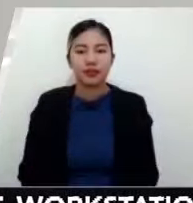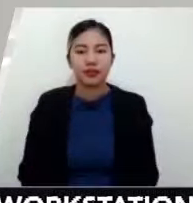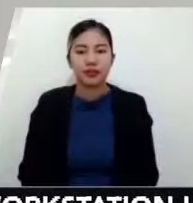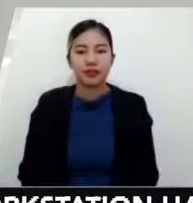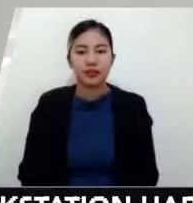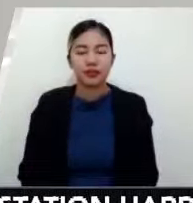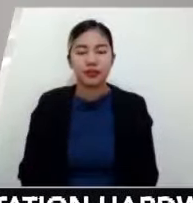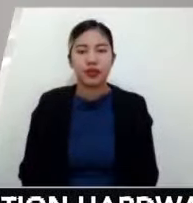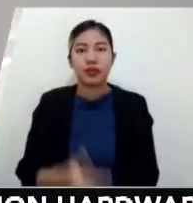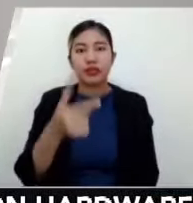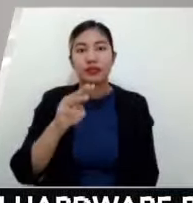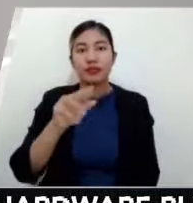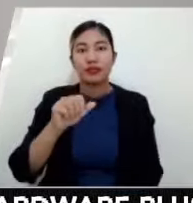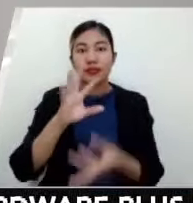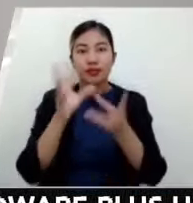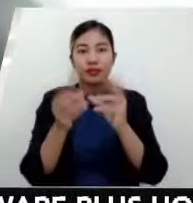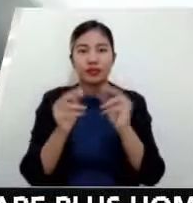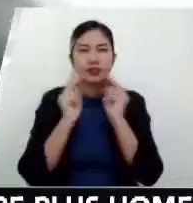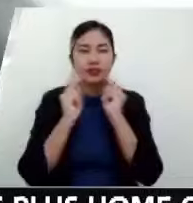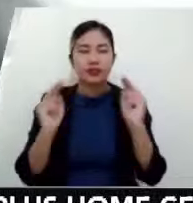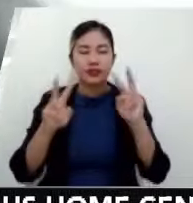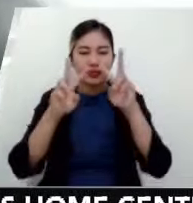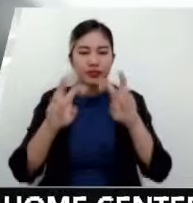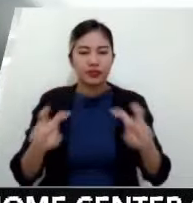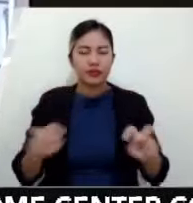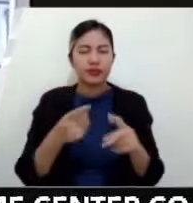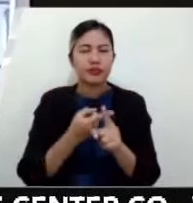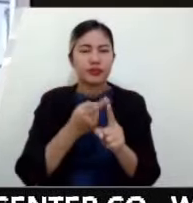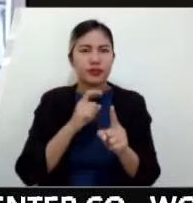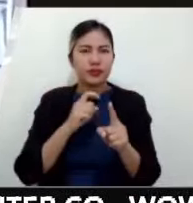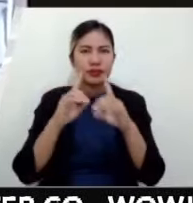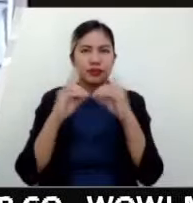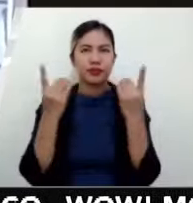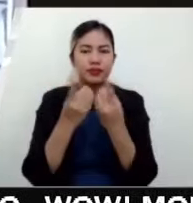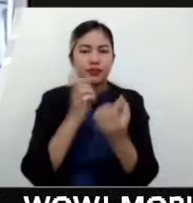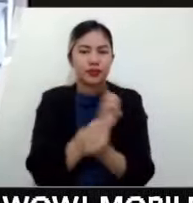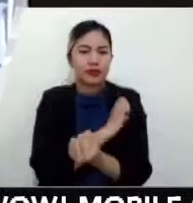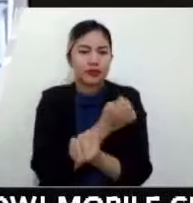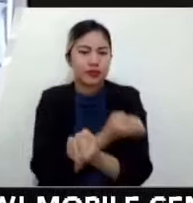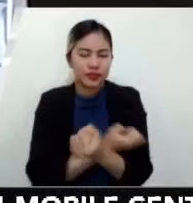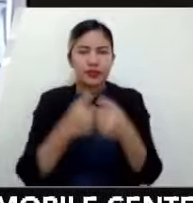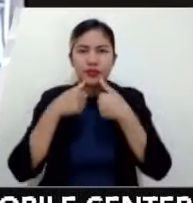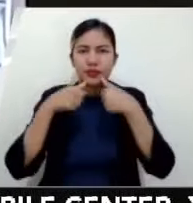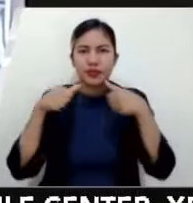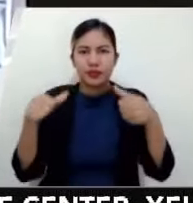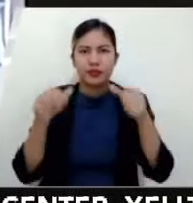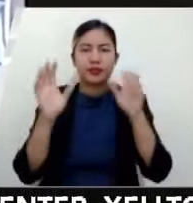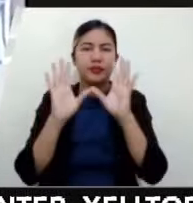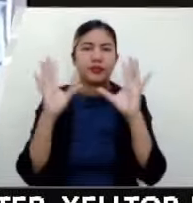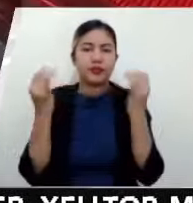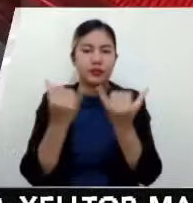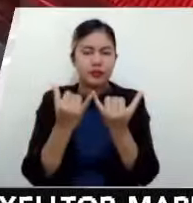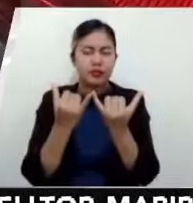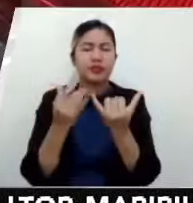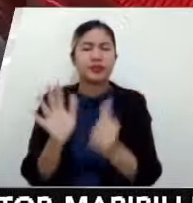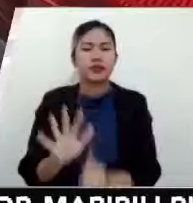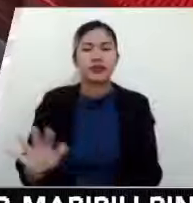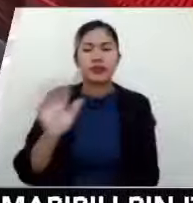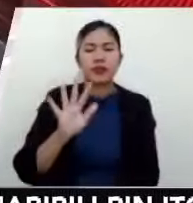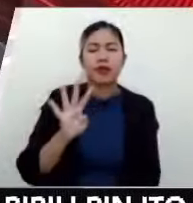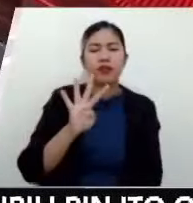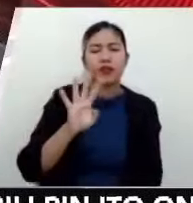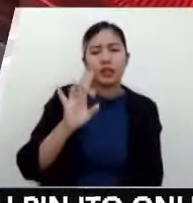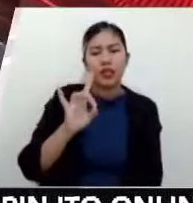Integrated News Research sa datos mula sa Energy Department at anunsyo ng oil companies, posibleng maglaro sa lagpas 48 pesos hanggang